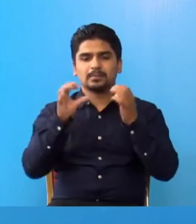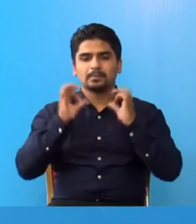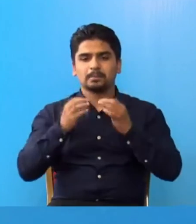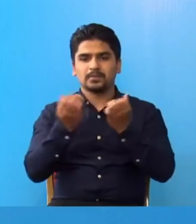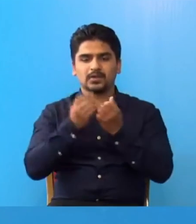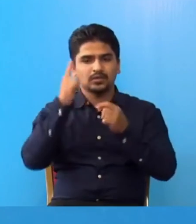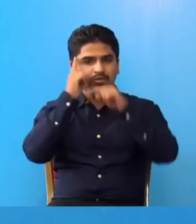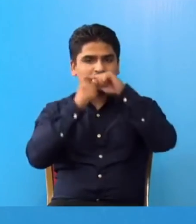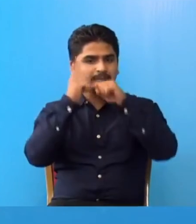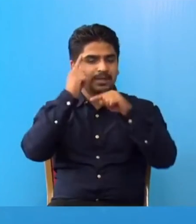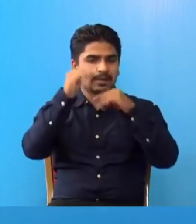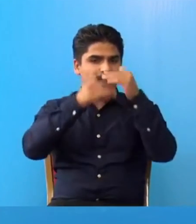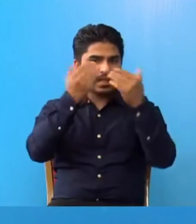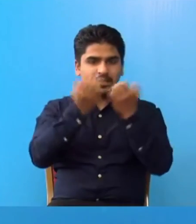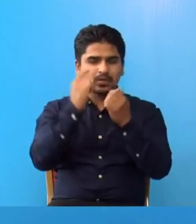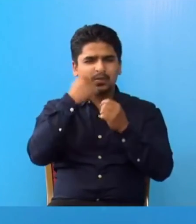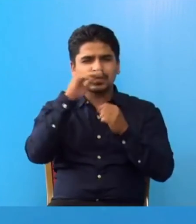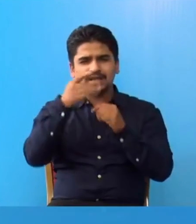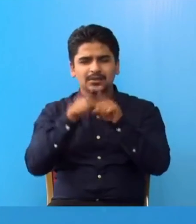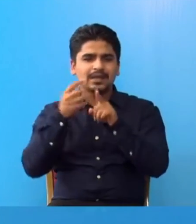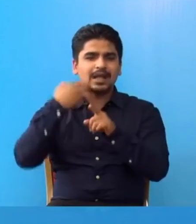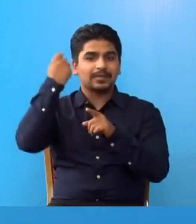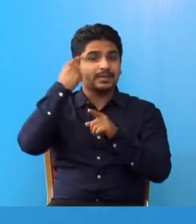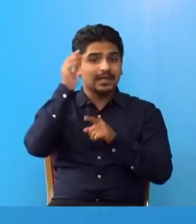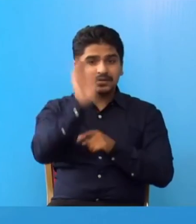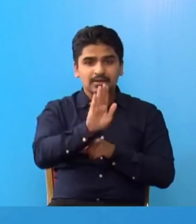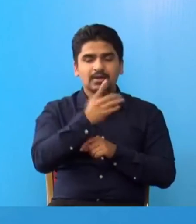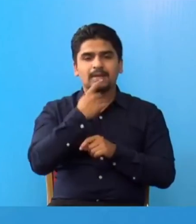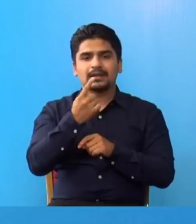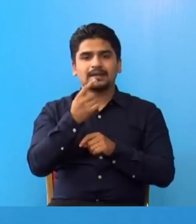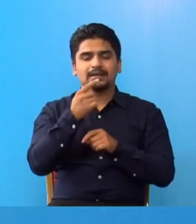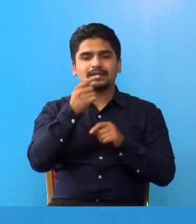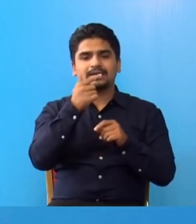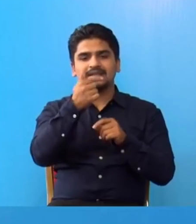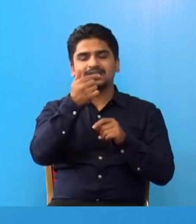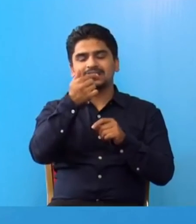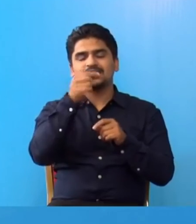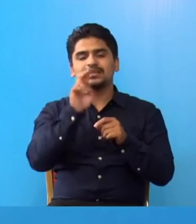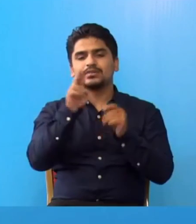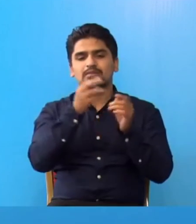आत्मा कुछ को विकास गरूँ। को सहीलाई पने आत्मा अत्या को सुनच्छा बने आमरो त्रीवी सिर्चन हस्पिताल